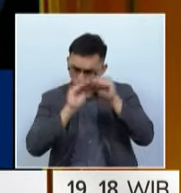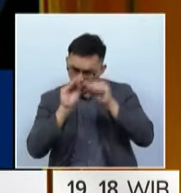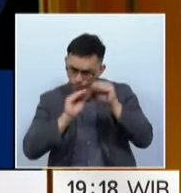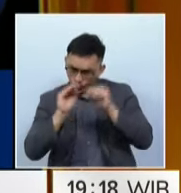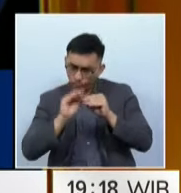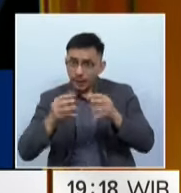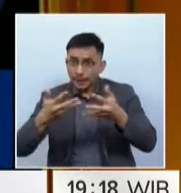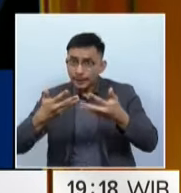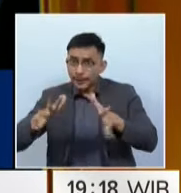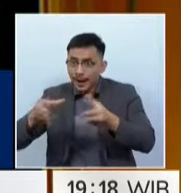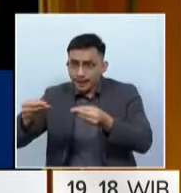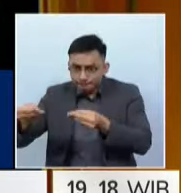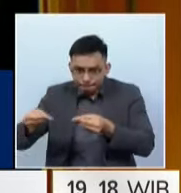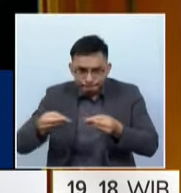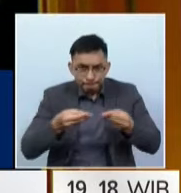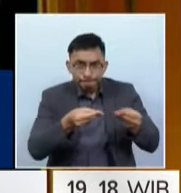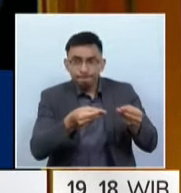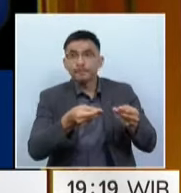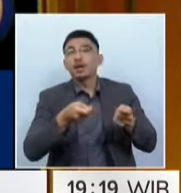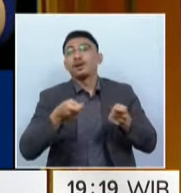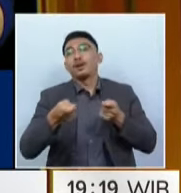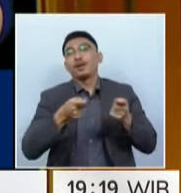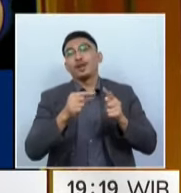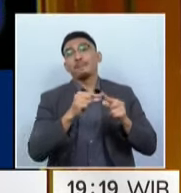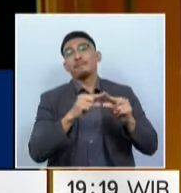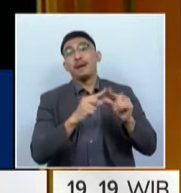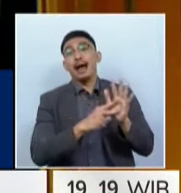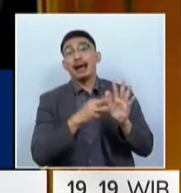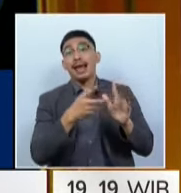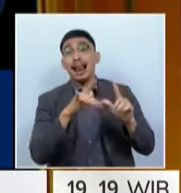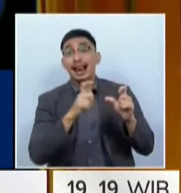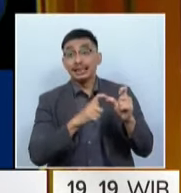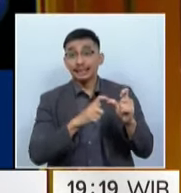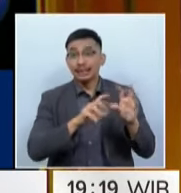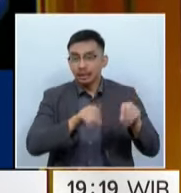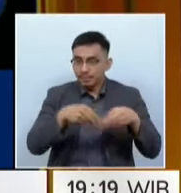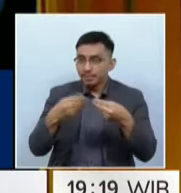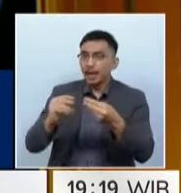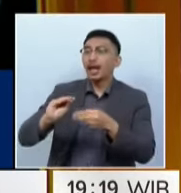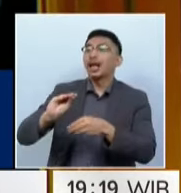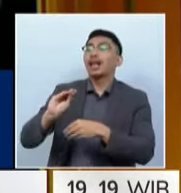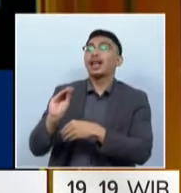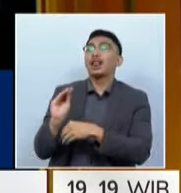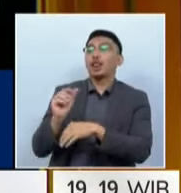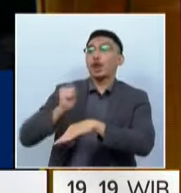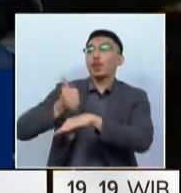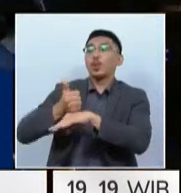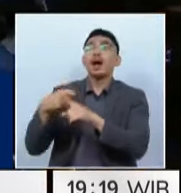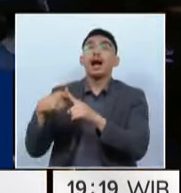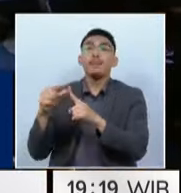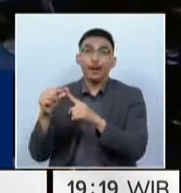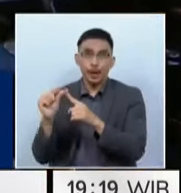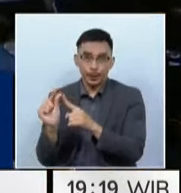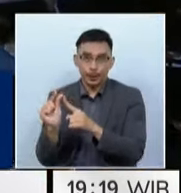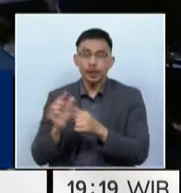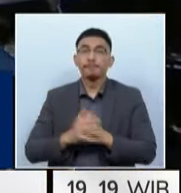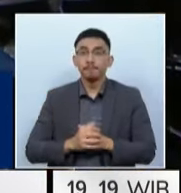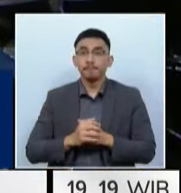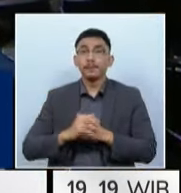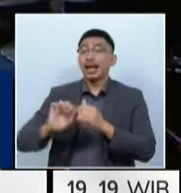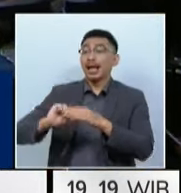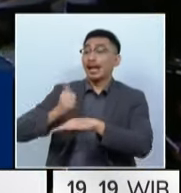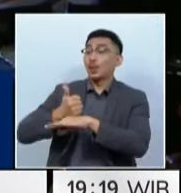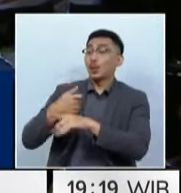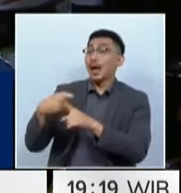koordinator panelis kepada Ketua Komisi Pemilihan Umum untuk itu kami persilakan Ketua Komisi Pemilihan Umum Bapak